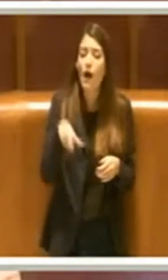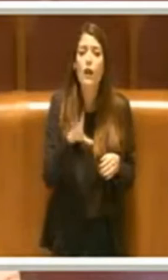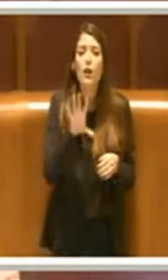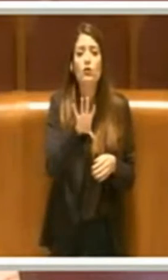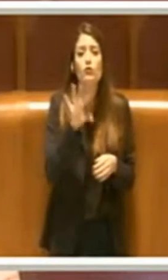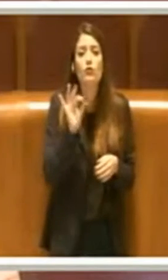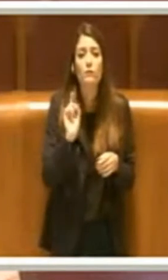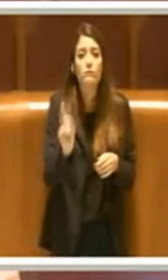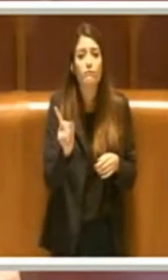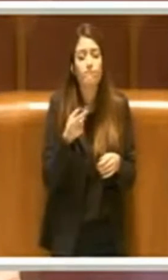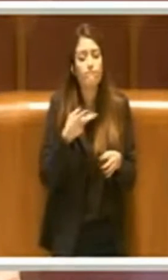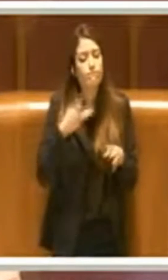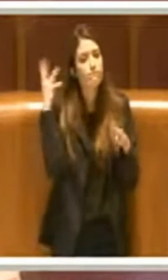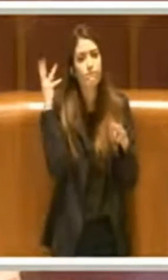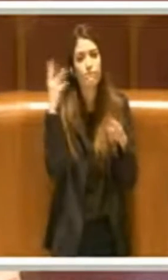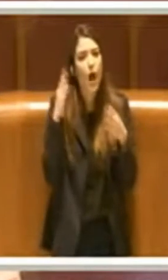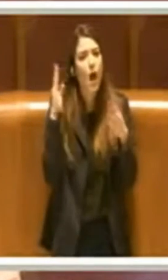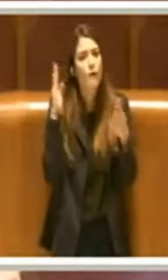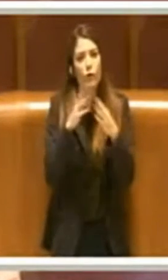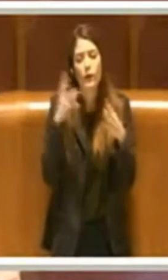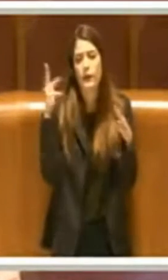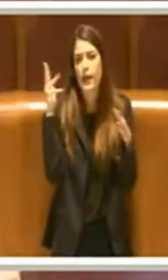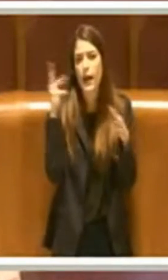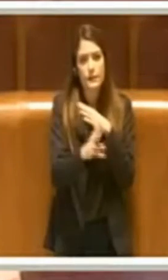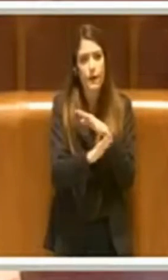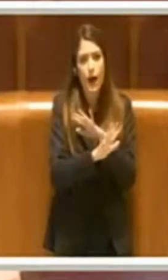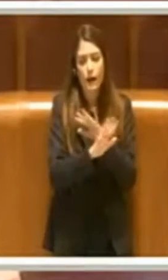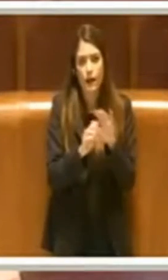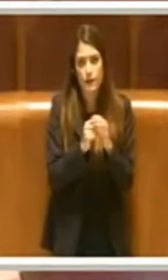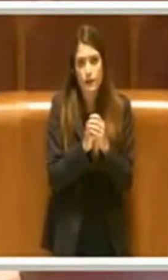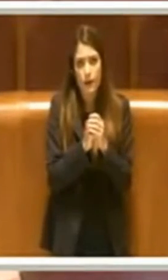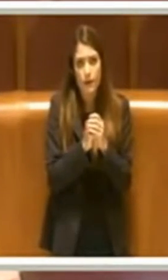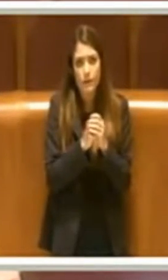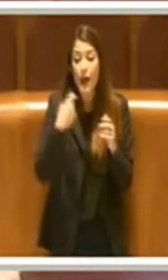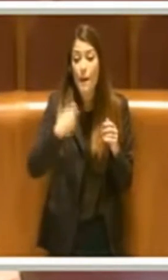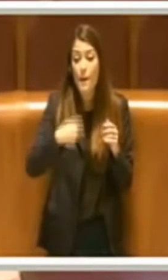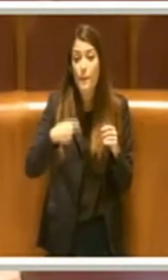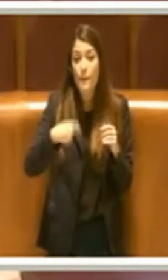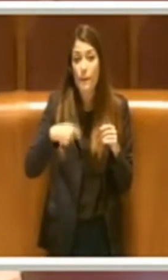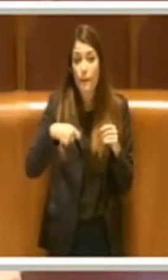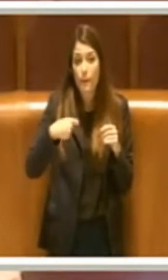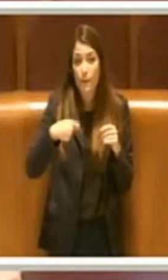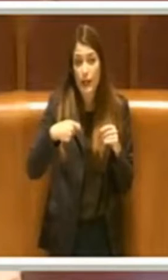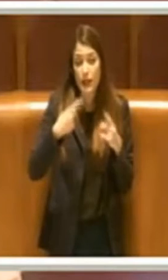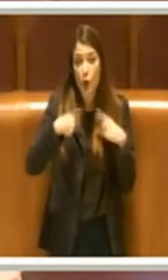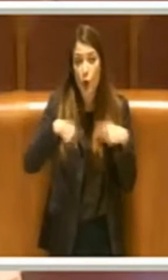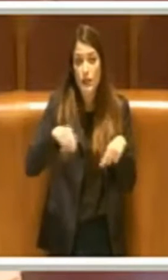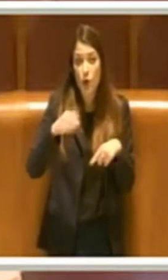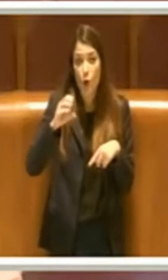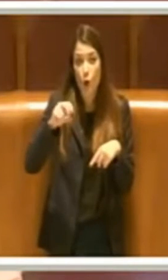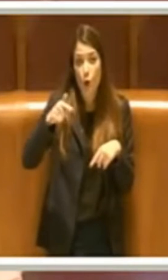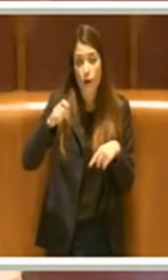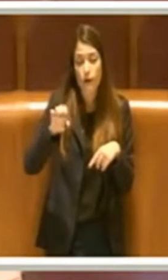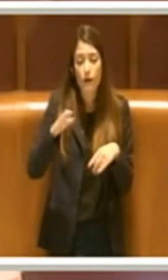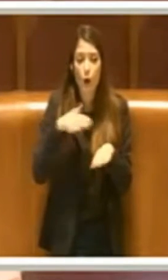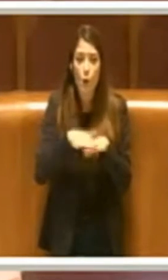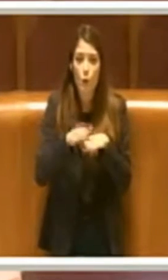in modo trasparente. Il Premier Conte ha usato parole che toccano il